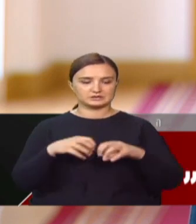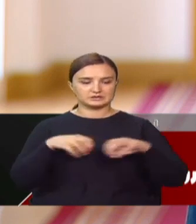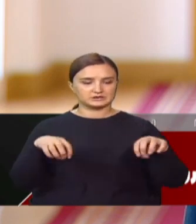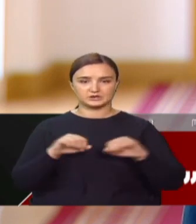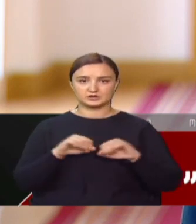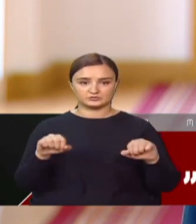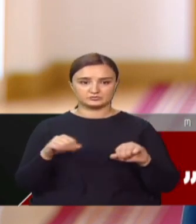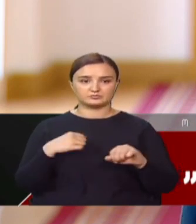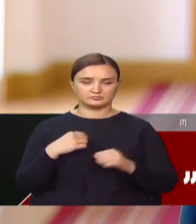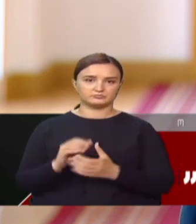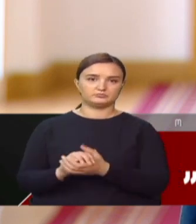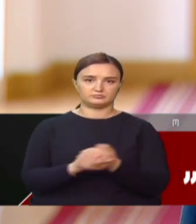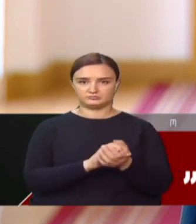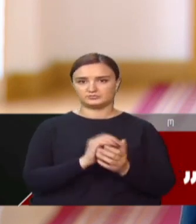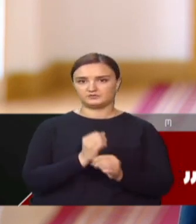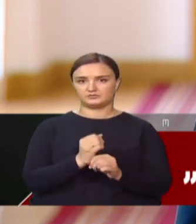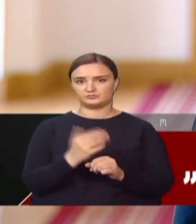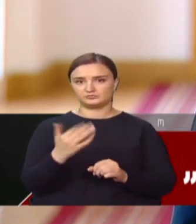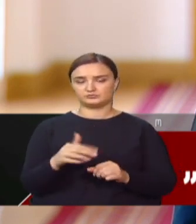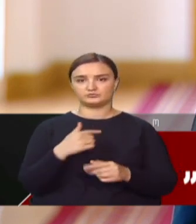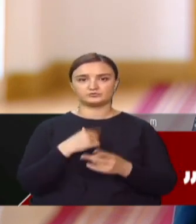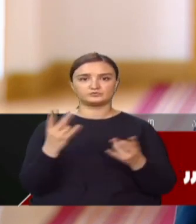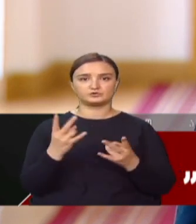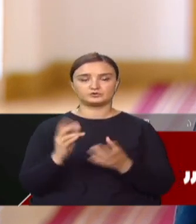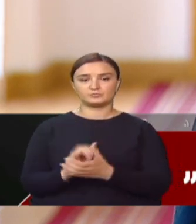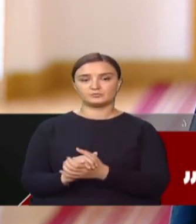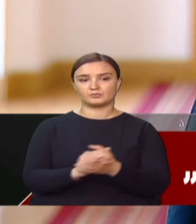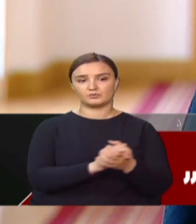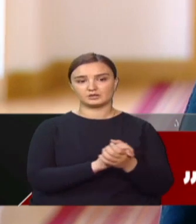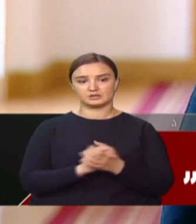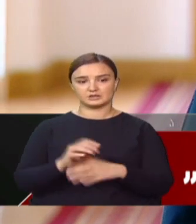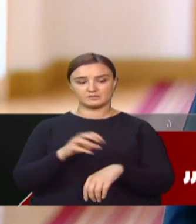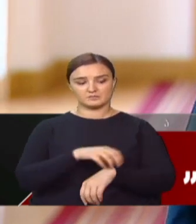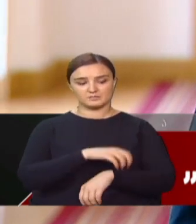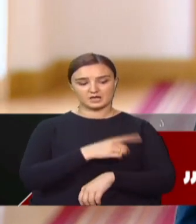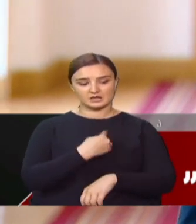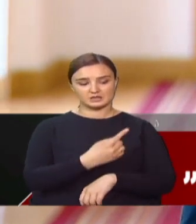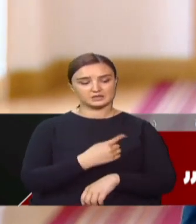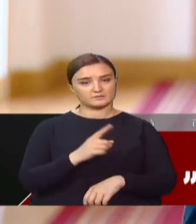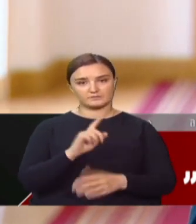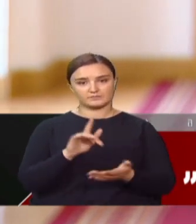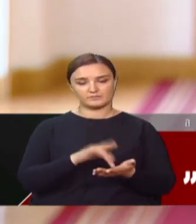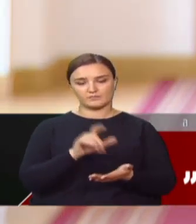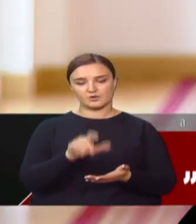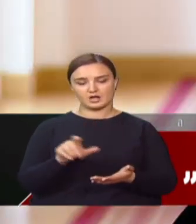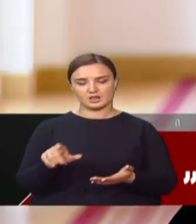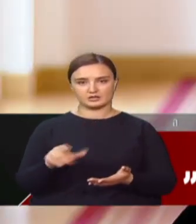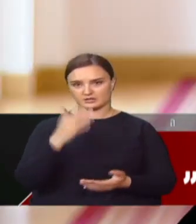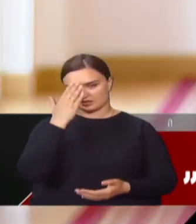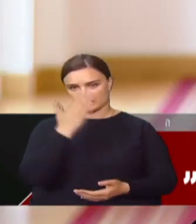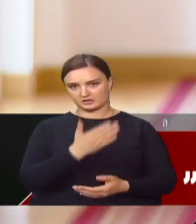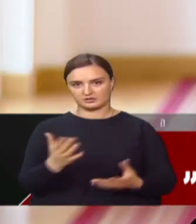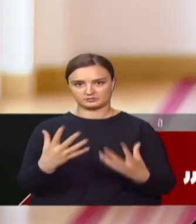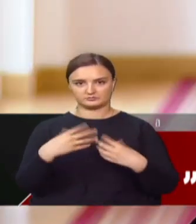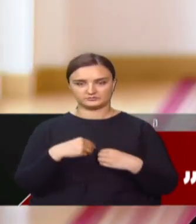ნაბიჯები. Ჩვენ ჭირდება კოალიცია არა პარტიებს შორის მხოლოდ, არამედ კოალიცია მოქალაქესთან, კოალიცია ხალხთან. Ჩვენ